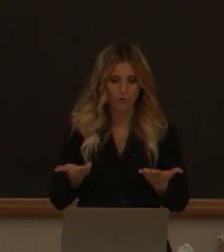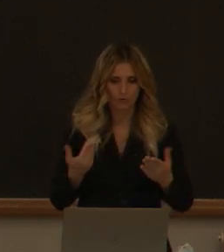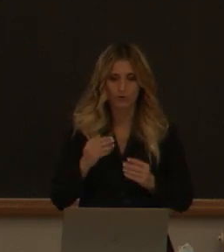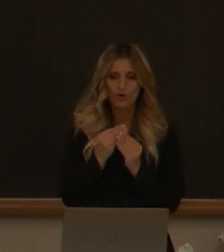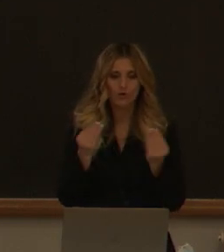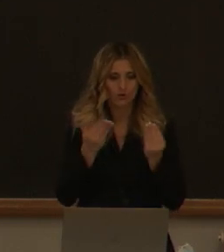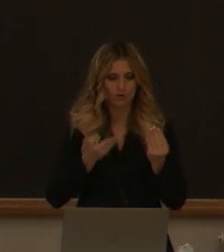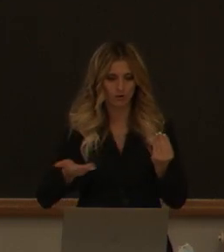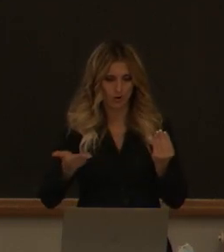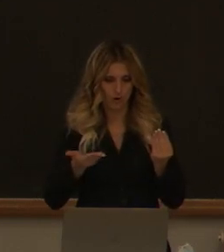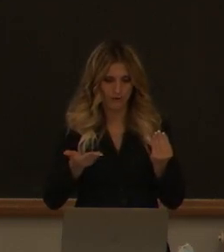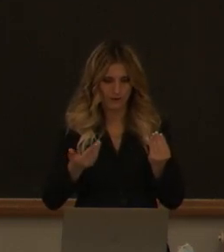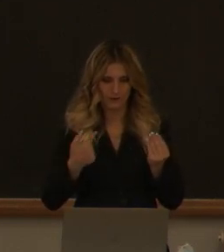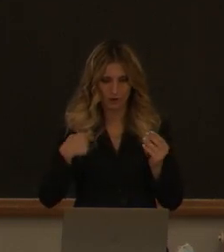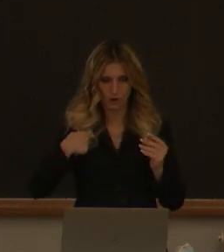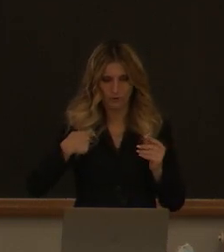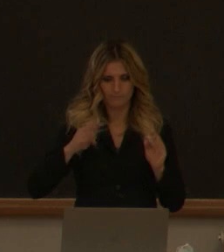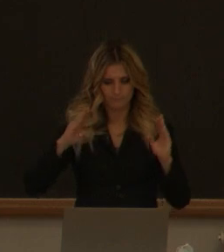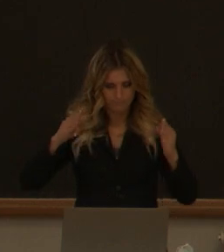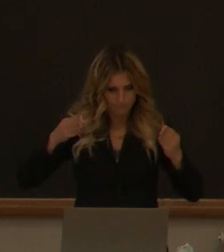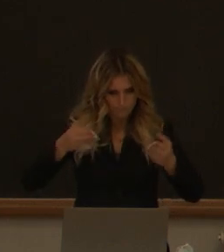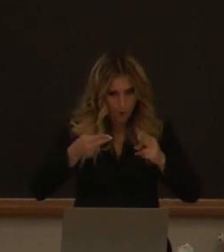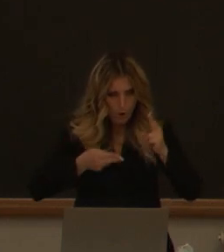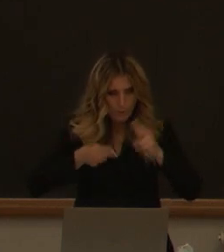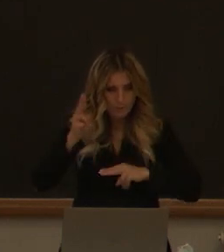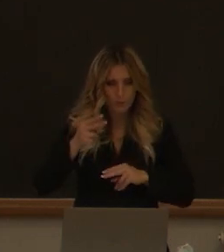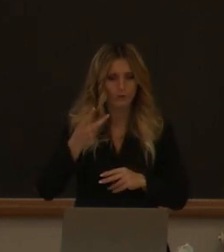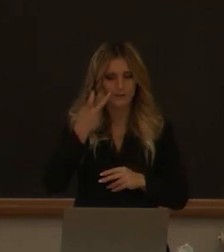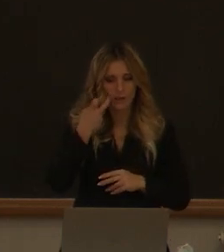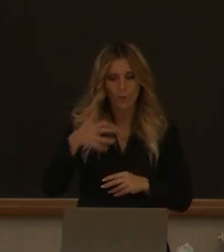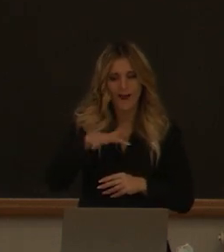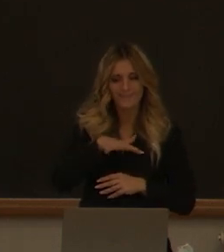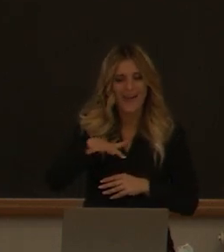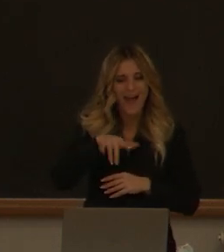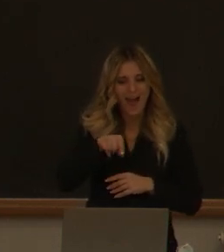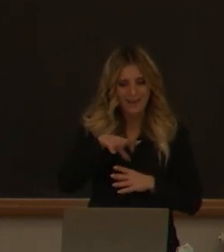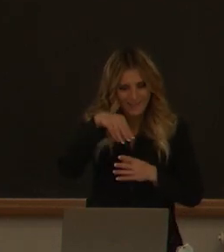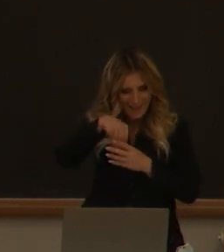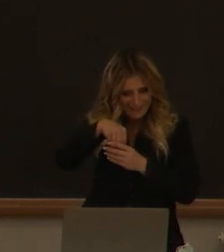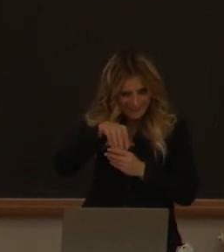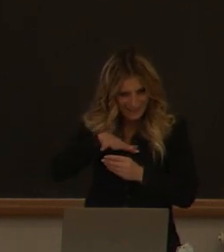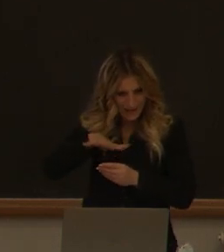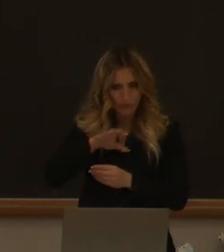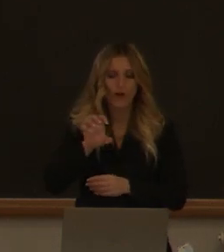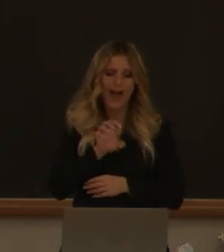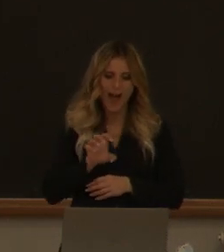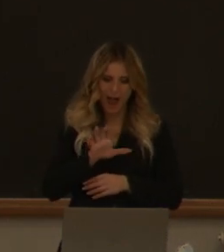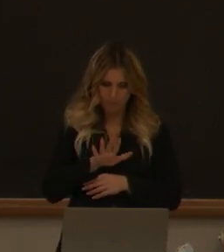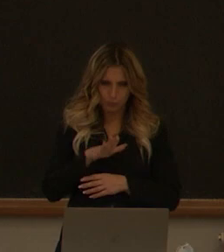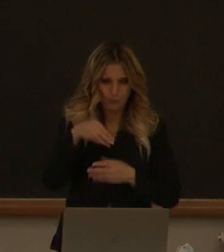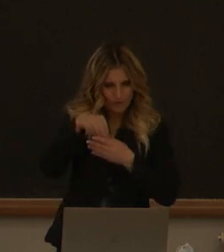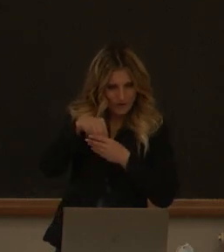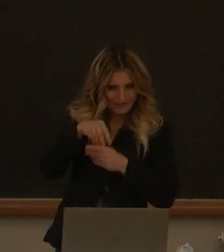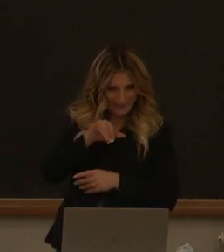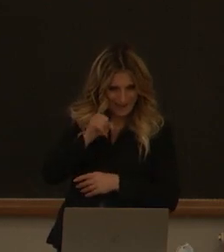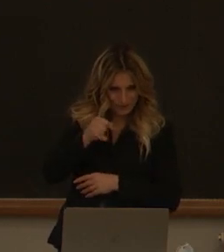giovani? Mi concentro di più sul tema delle aree interne, visto che a parte l'Abruzzo è area interna e